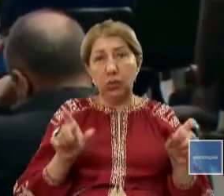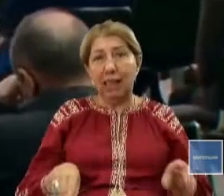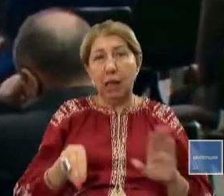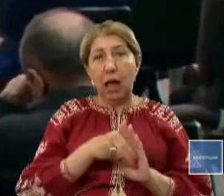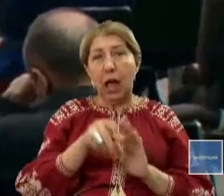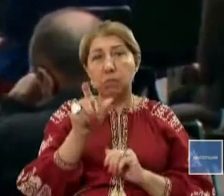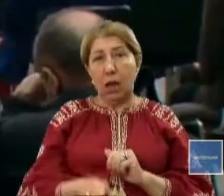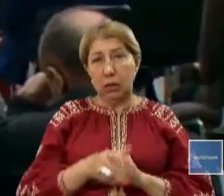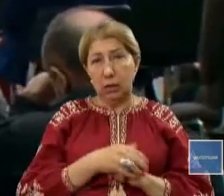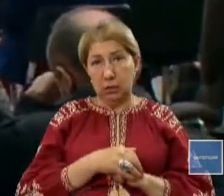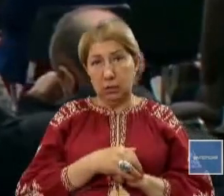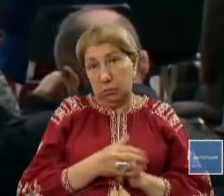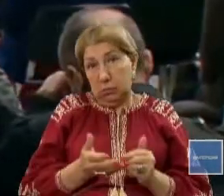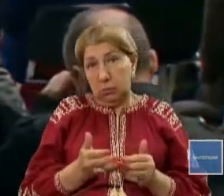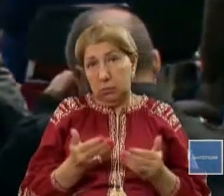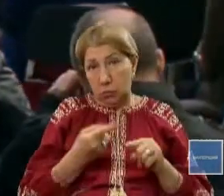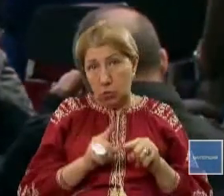хабарників. Ось що ми хочемо.